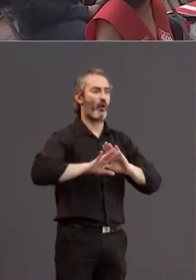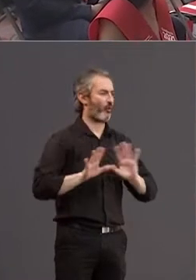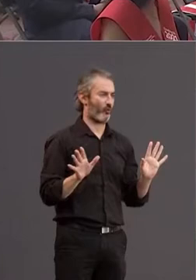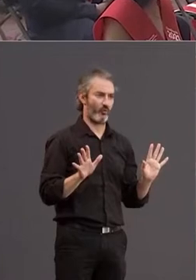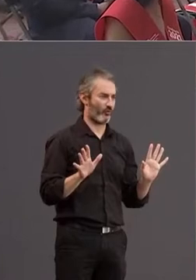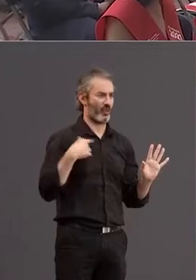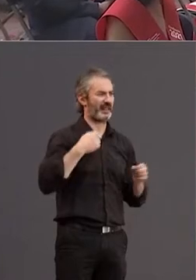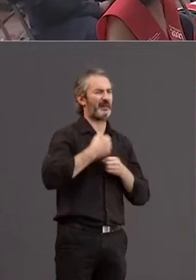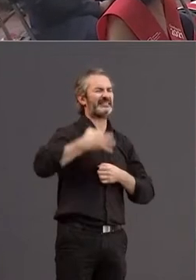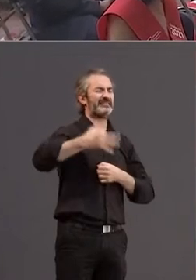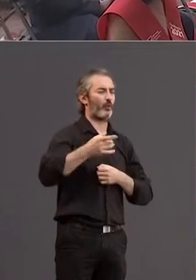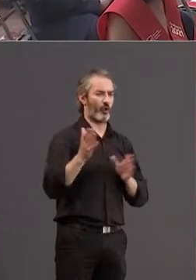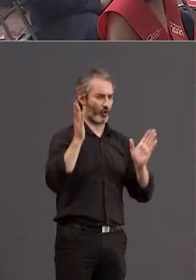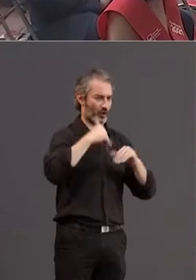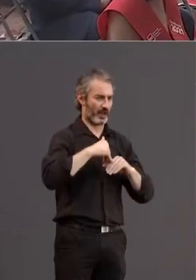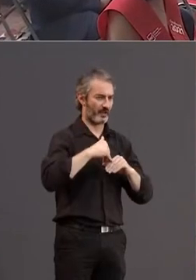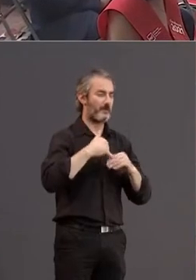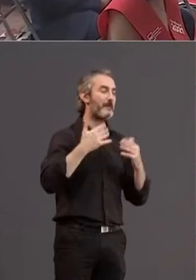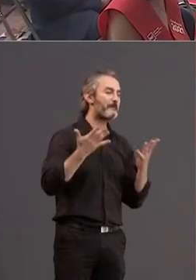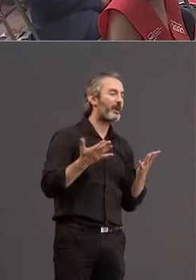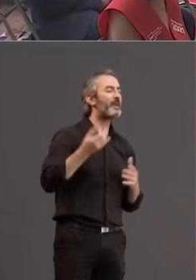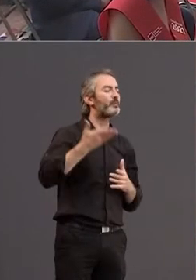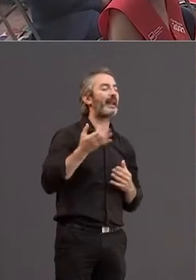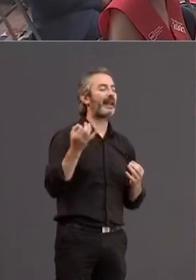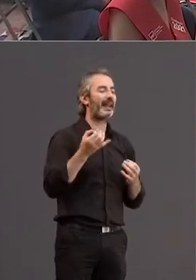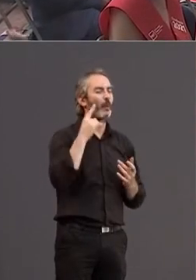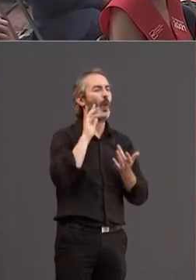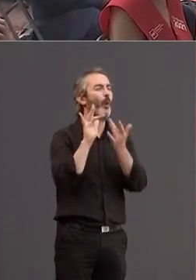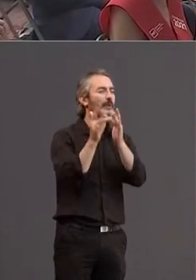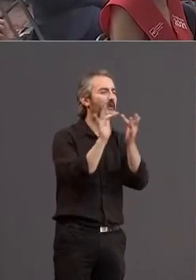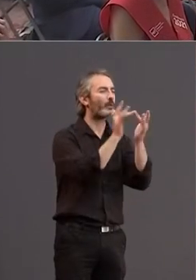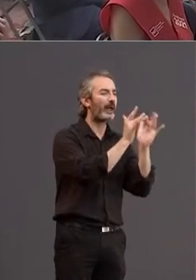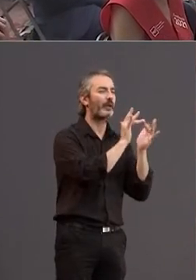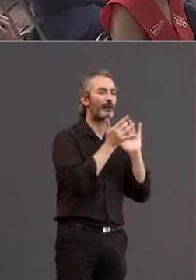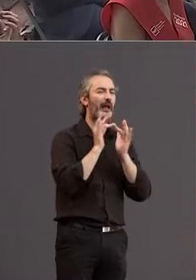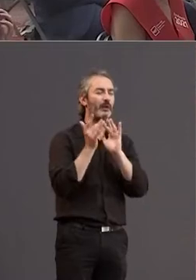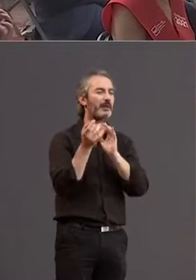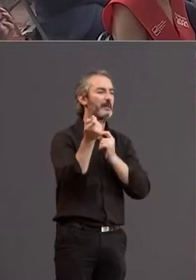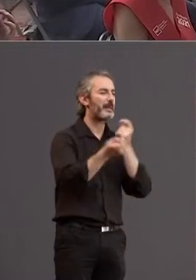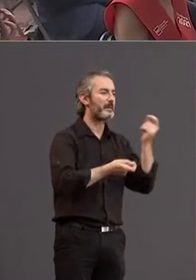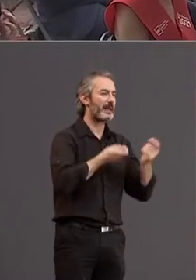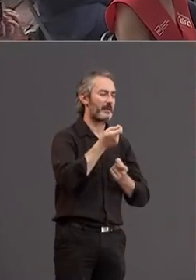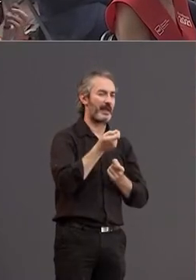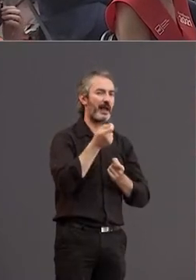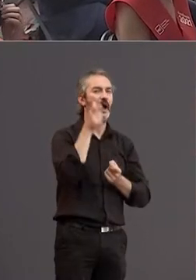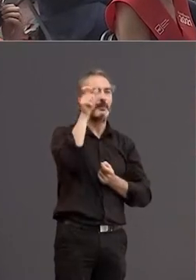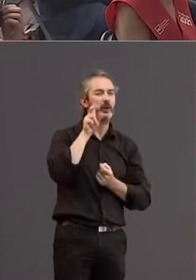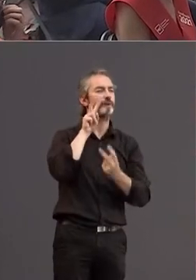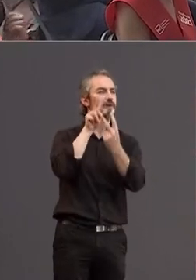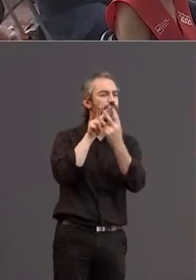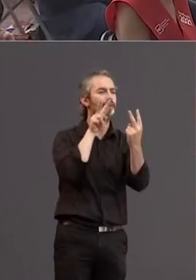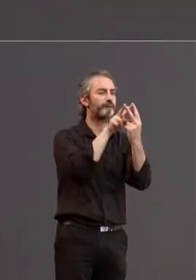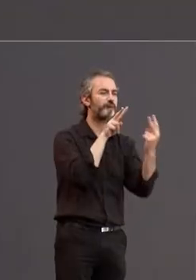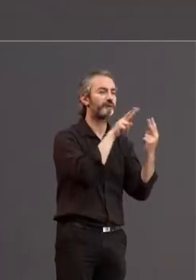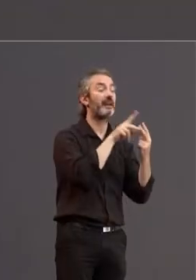lloc assegurat, no? Però és important fer contactes, tenir contactes, conèixer gent. També